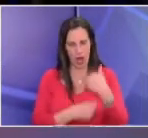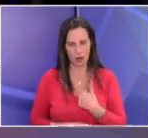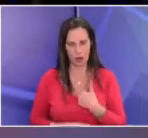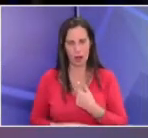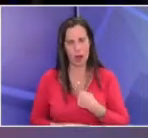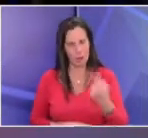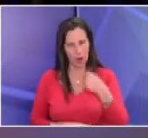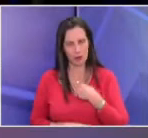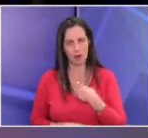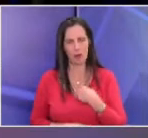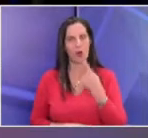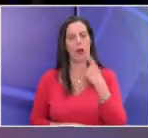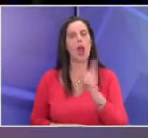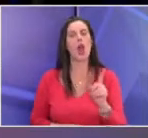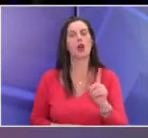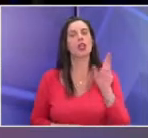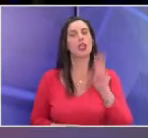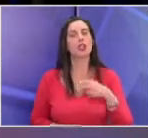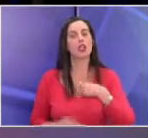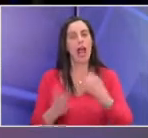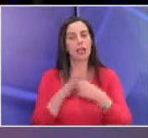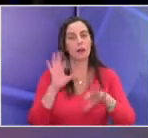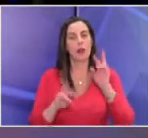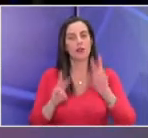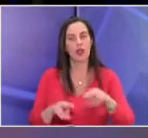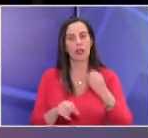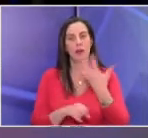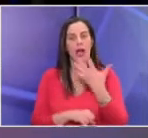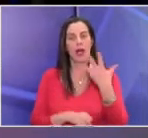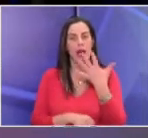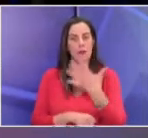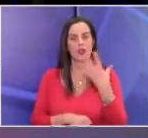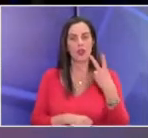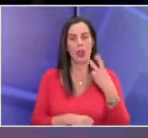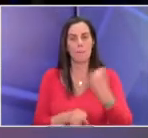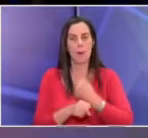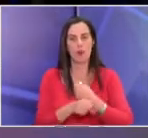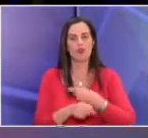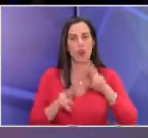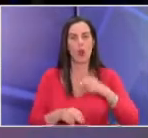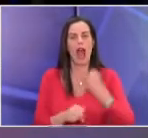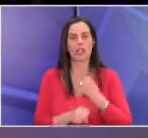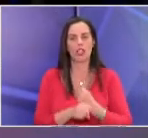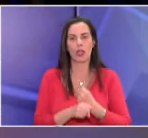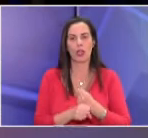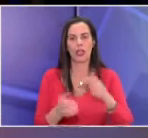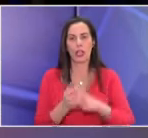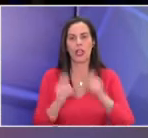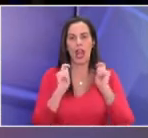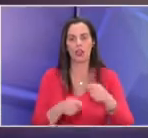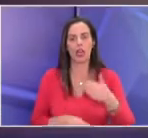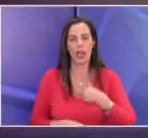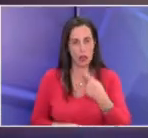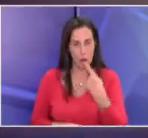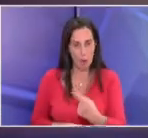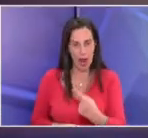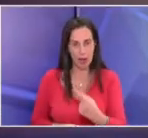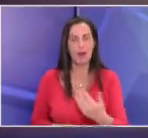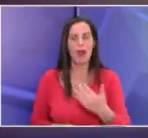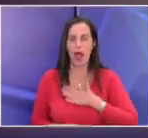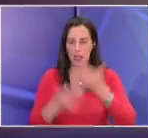לחיות. אחרי השנתיים הראשונות, באים, אומרים לו, בוא נעשה עכשיו התחסות. יהיה לי הרבה חלומות בלילה. נו, הלאה. נו. כל הסיפור הזה, אתה מכיר את זה